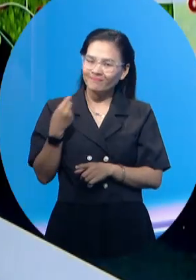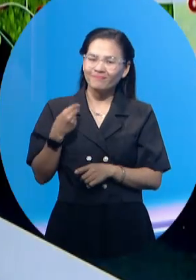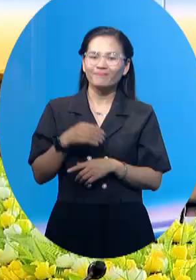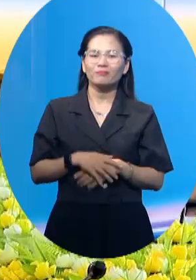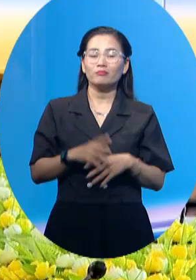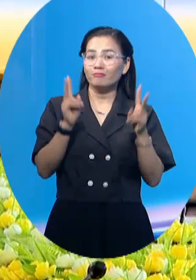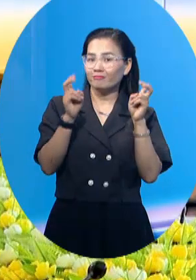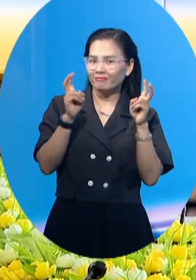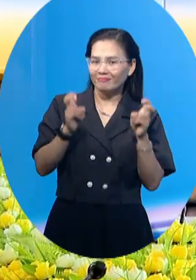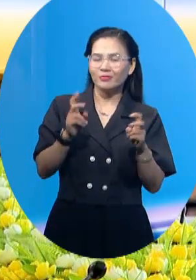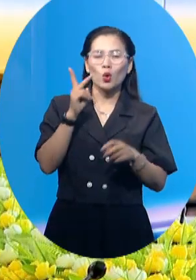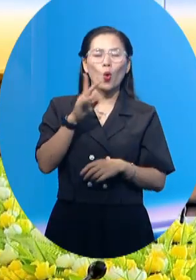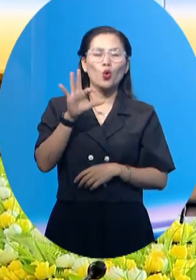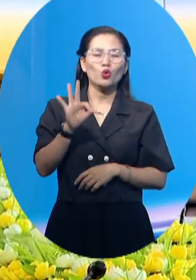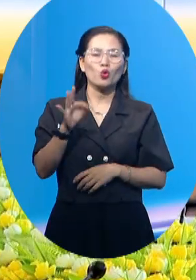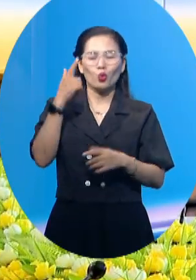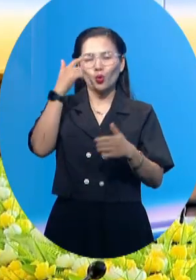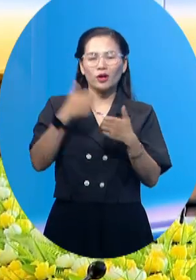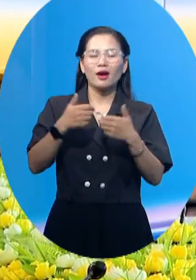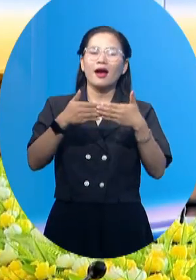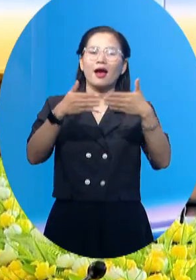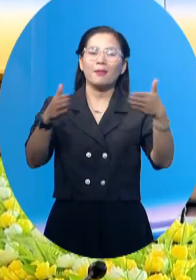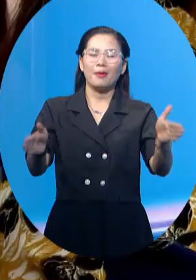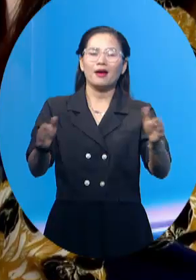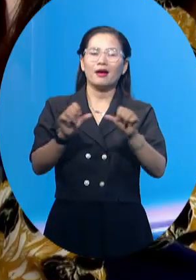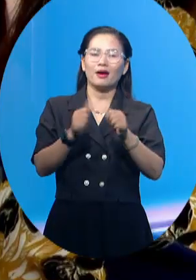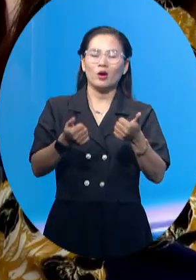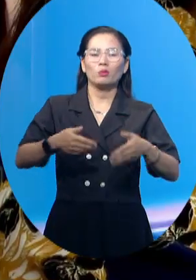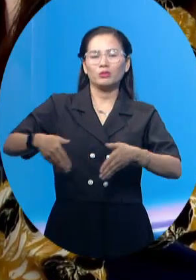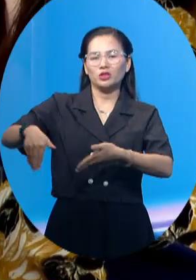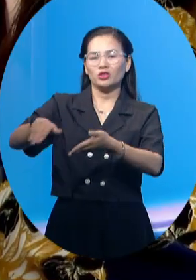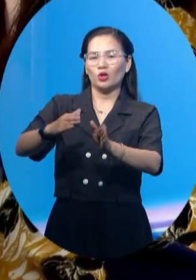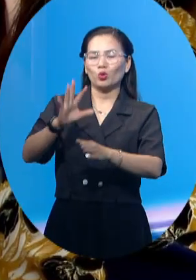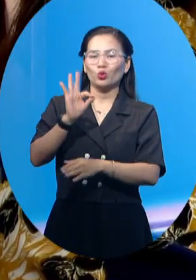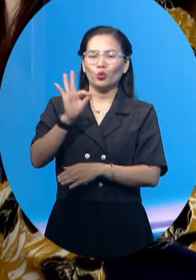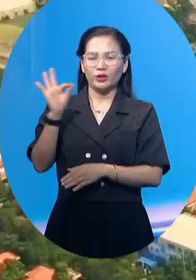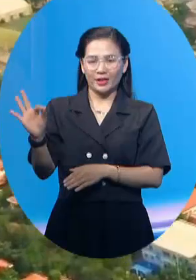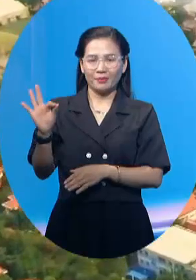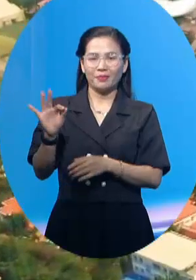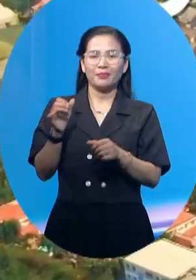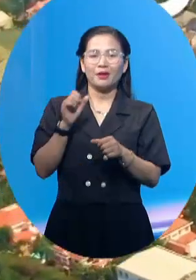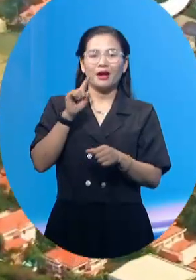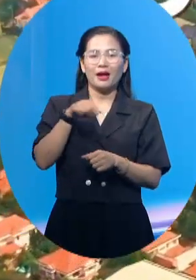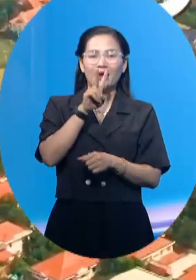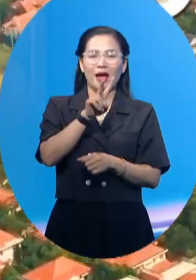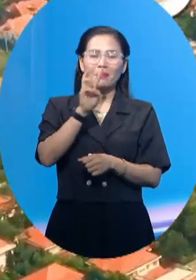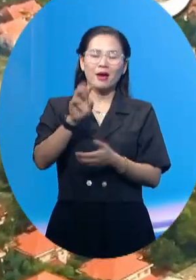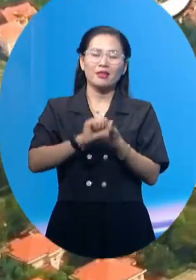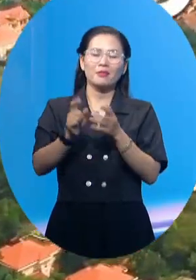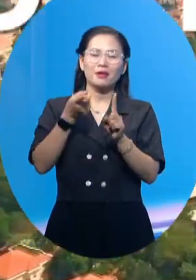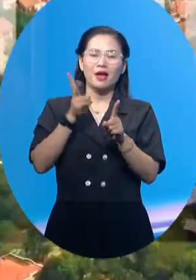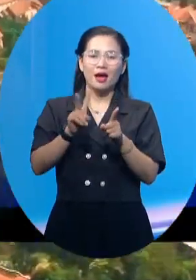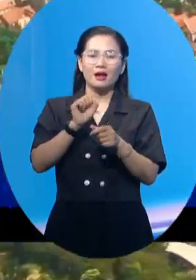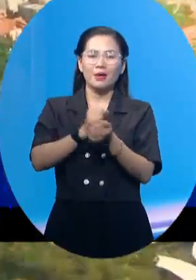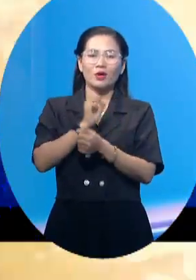đề Hội tụ Thủ Đức sẽ chính thức khai mạc tại công viên bờ sông Thủ Thiêm từ ngày 23 tháng 12 năm 2023 đến ngày 1